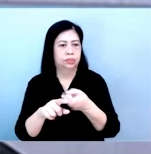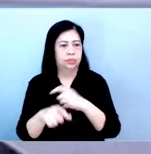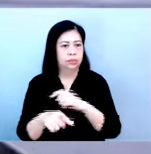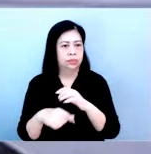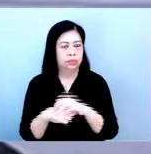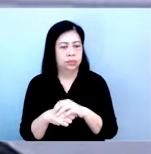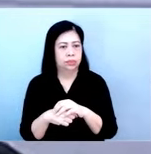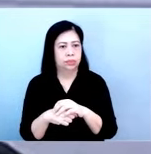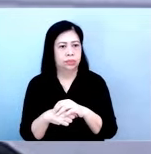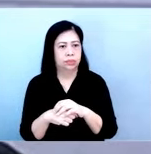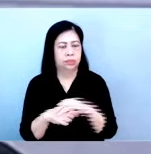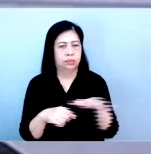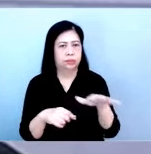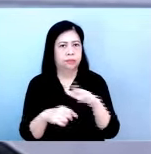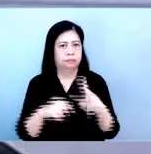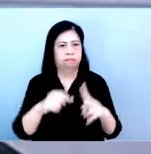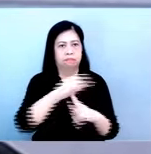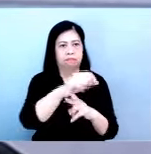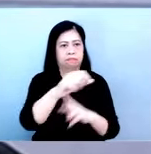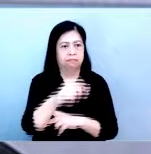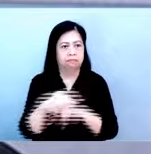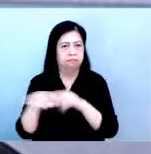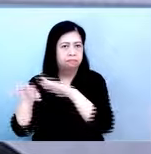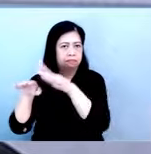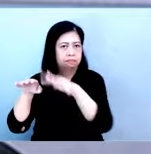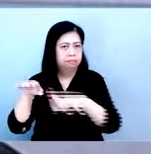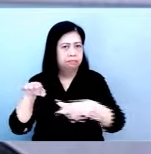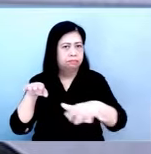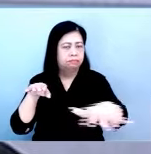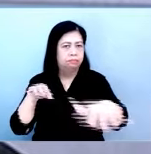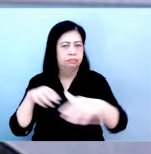Ising Bridge down to downstream